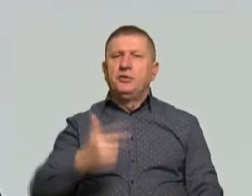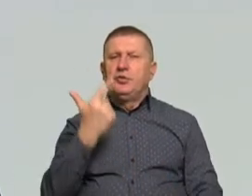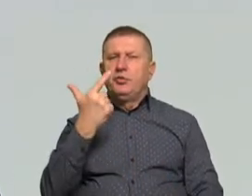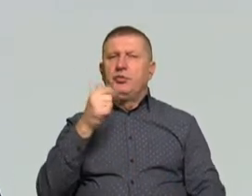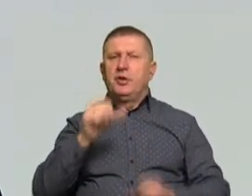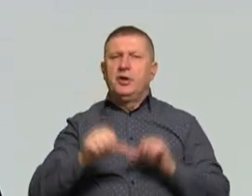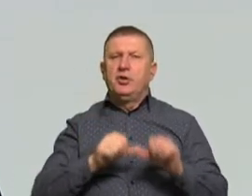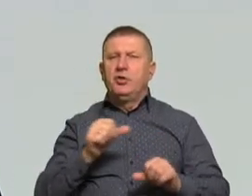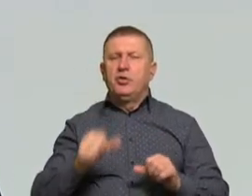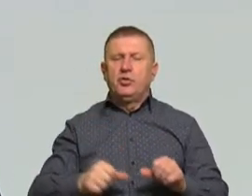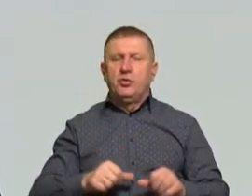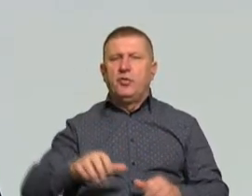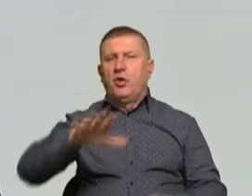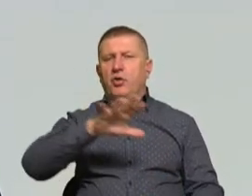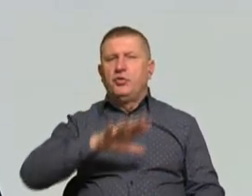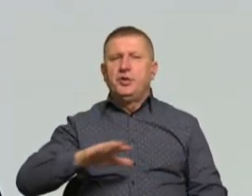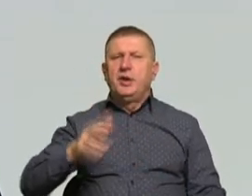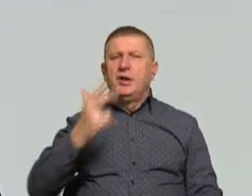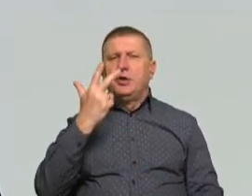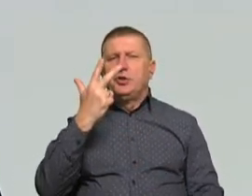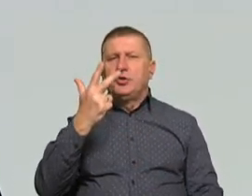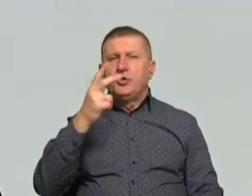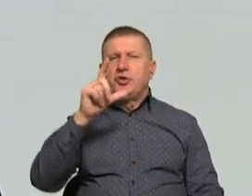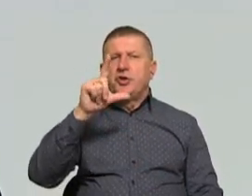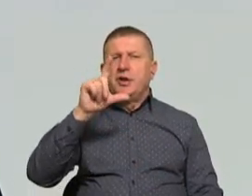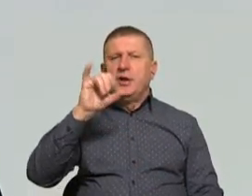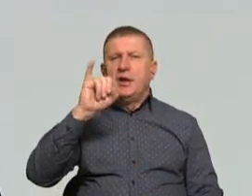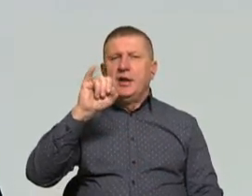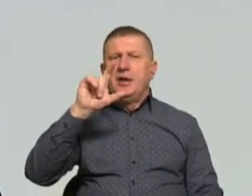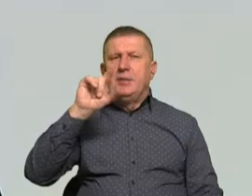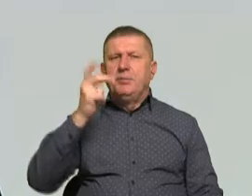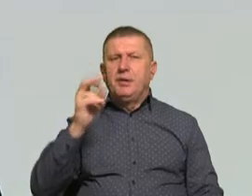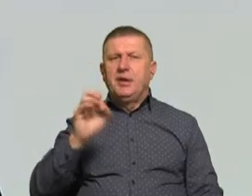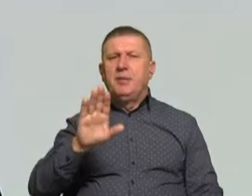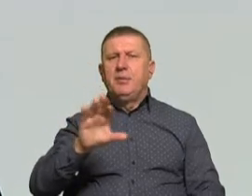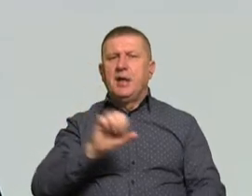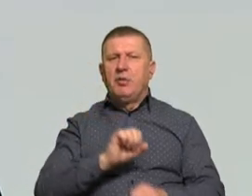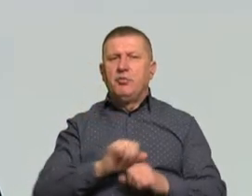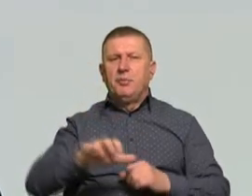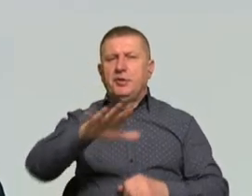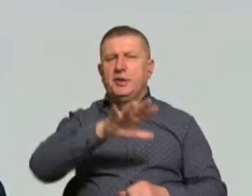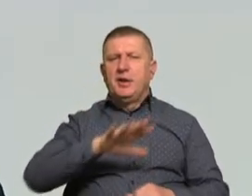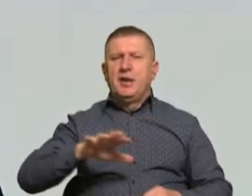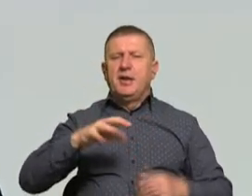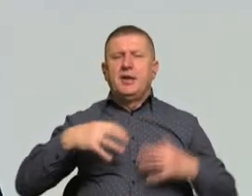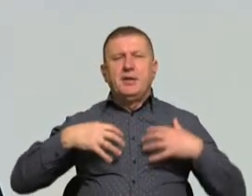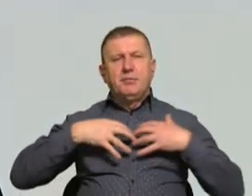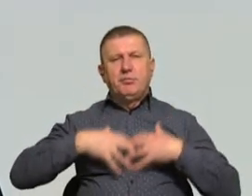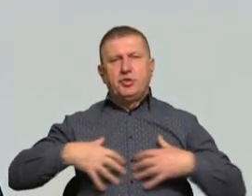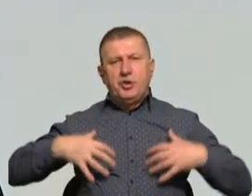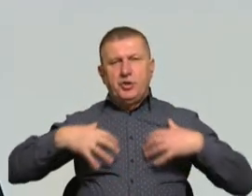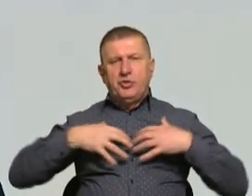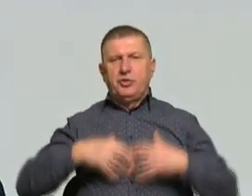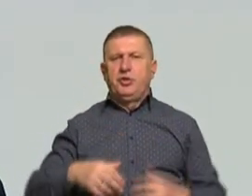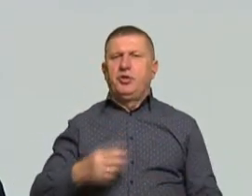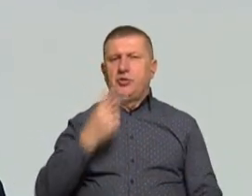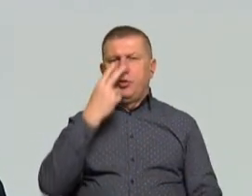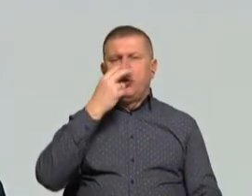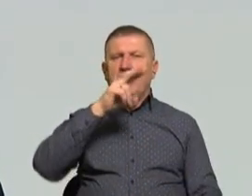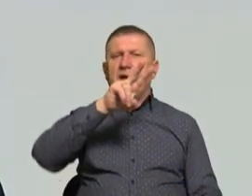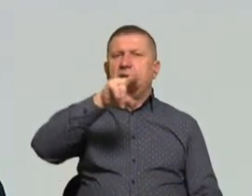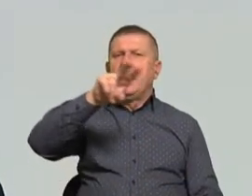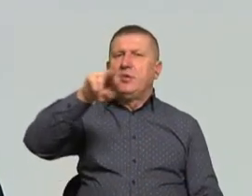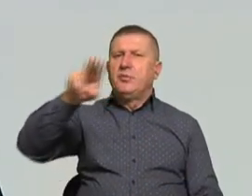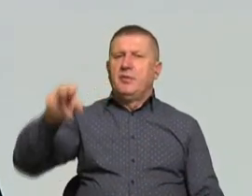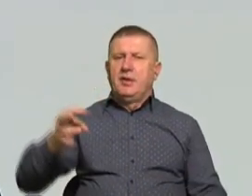osiedle Trzy Lipki miało być terenem przyrodniczo-krajobrazowym. A co się tam w tej chwili dzieje? W tej chwili